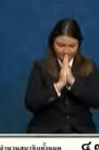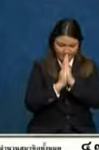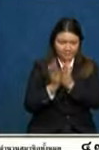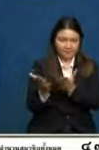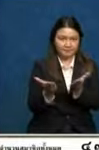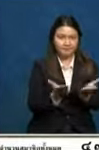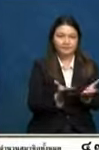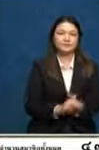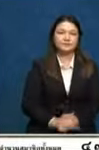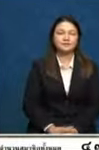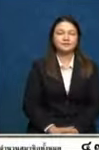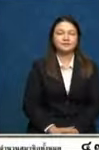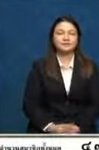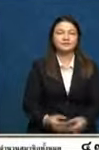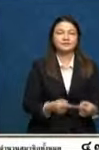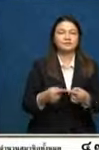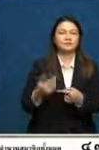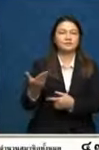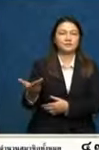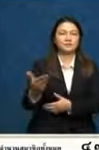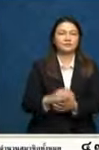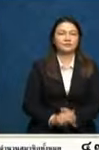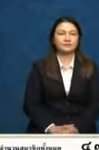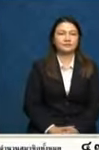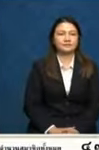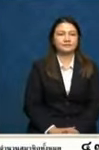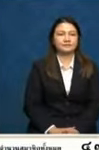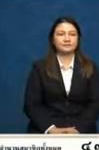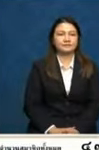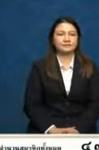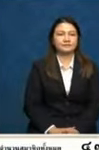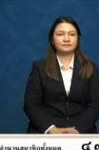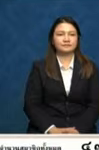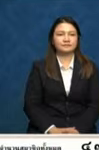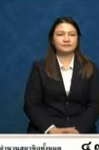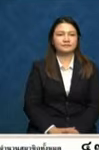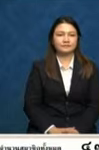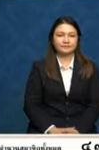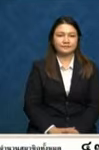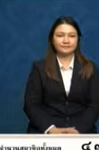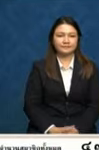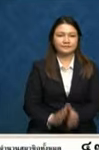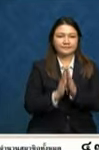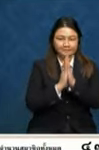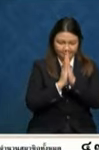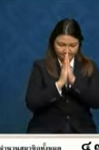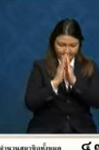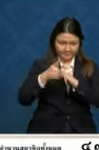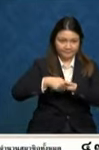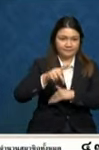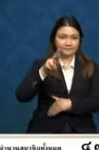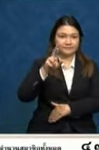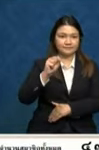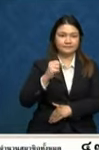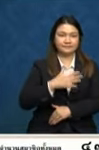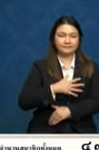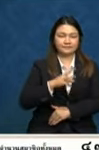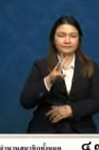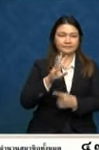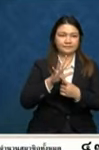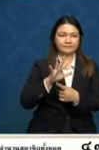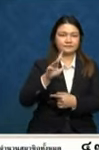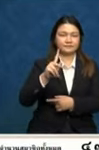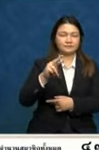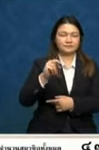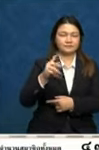ต่อไปขอเชิญคุณวิทวัฒน์ติชวานิชครับ กราบเรียนท่านประธานสภาที่เคารพครับกับผมนายวิทวัฒน์ติ